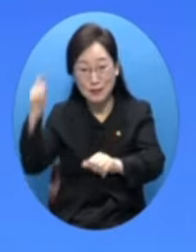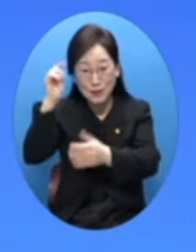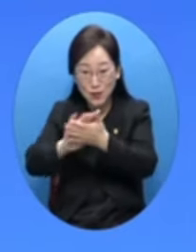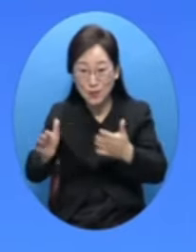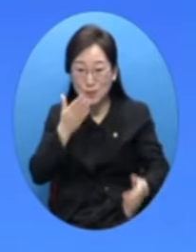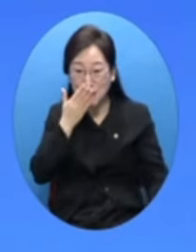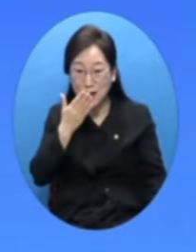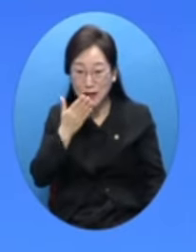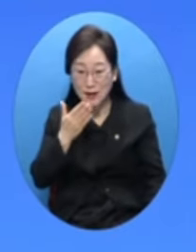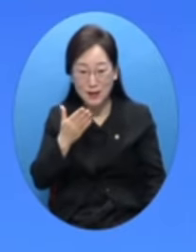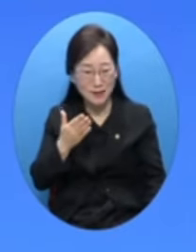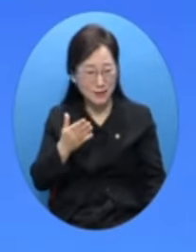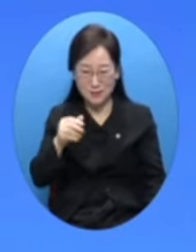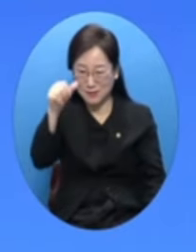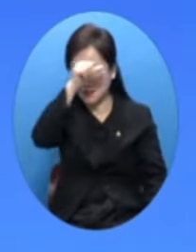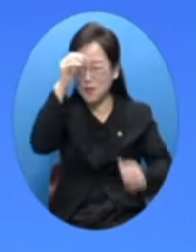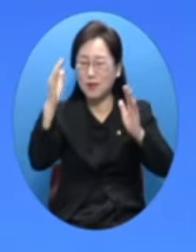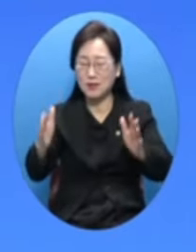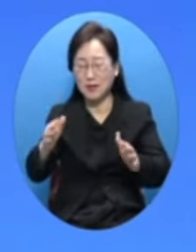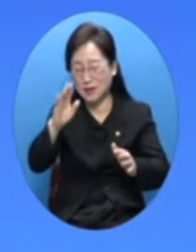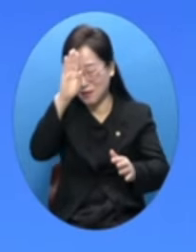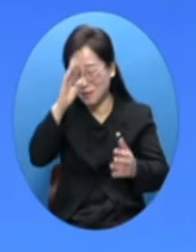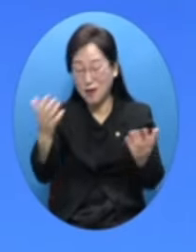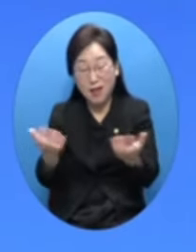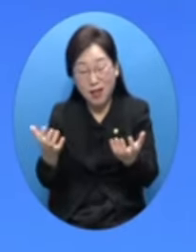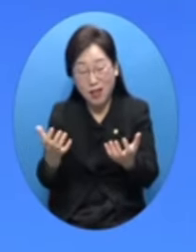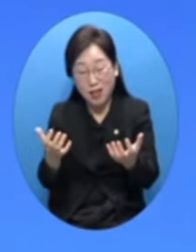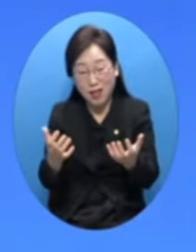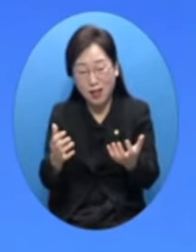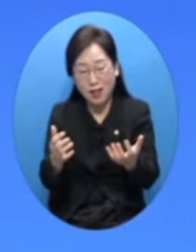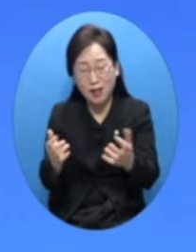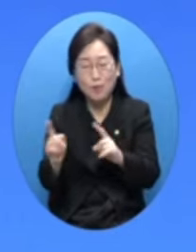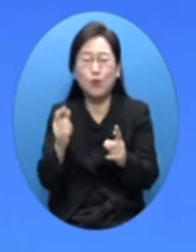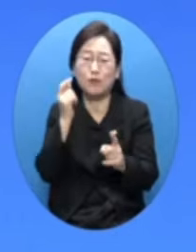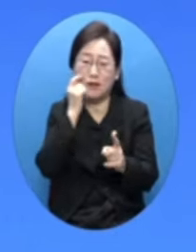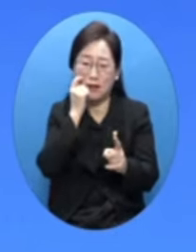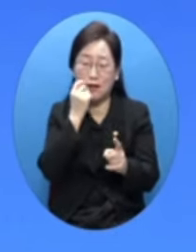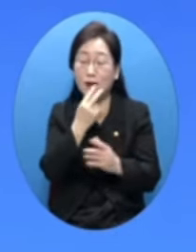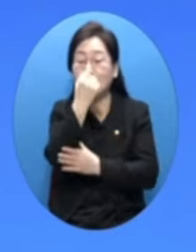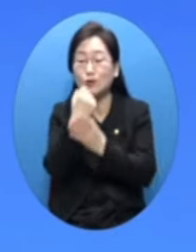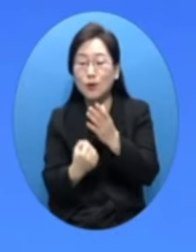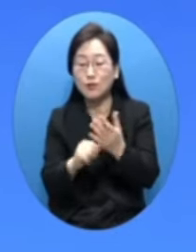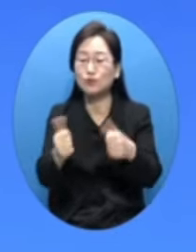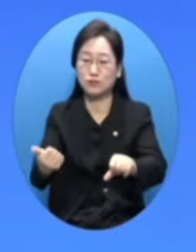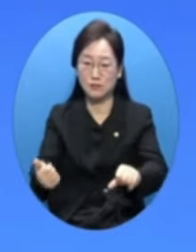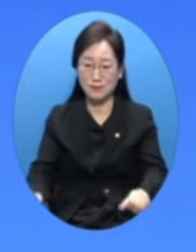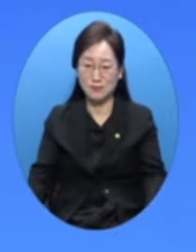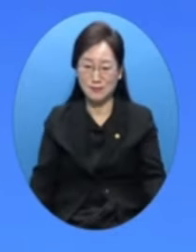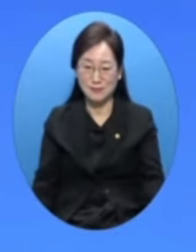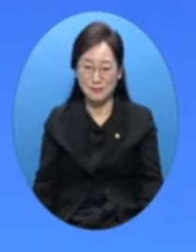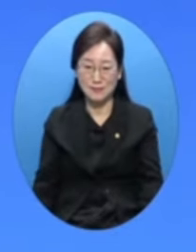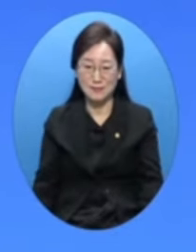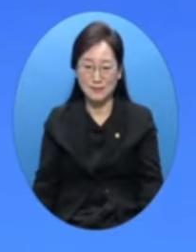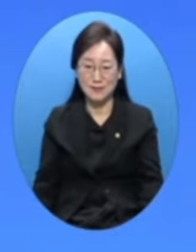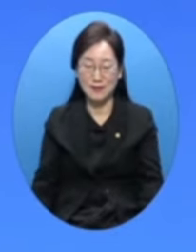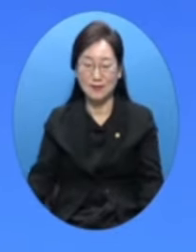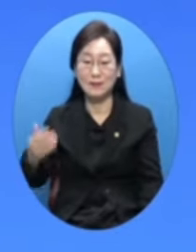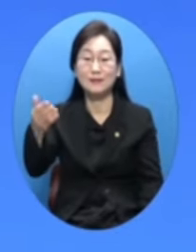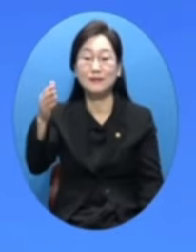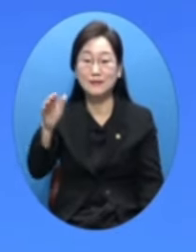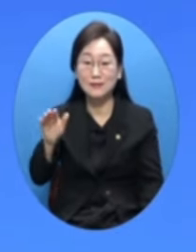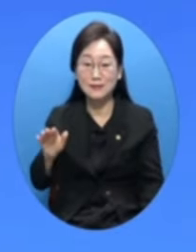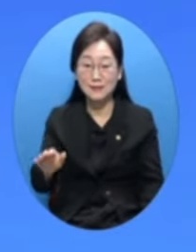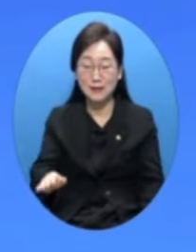몰라도 평생 그 한세병 못 고치고 몸이 썩어져 결국 죽고 말 것입니다. 근데